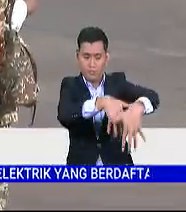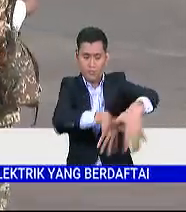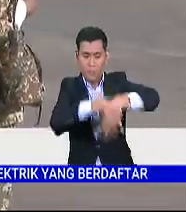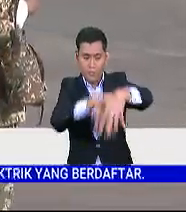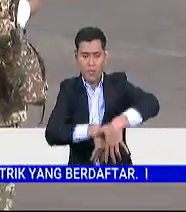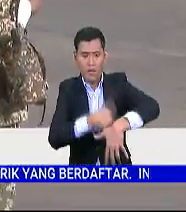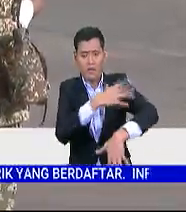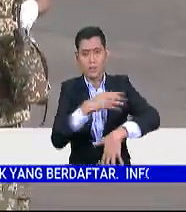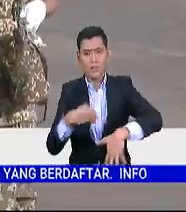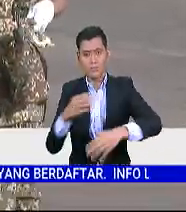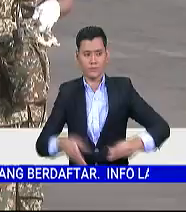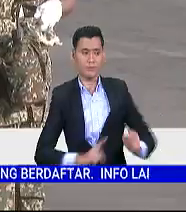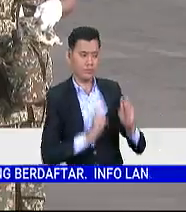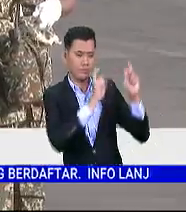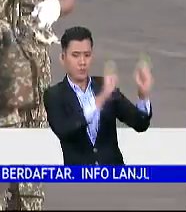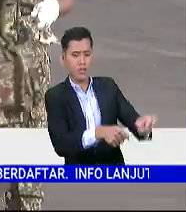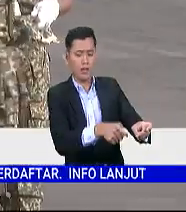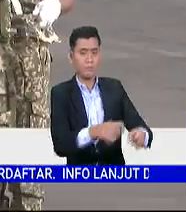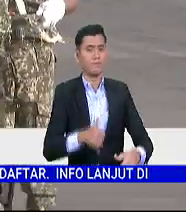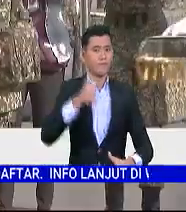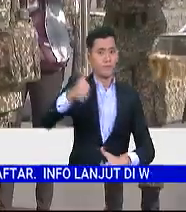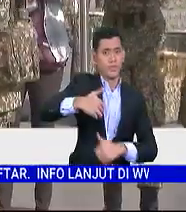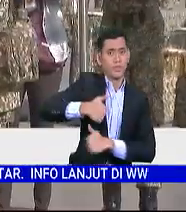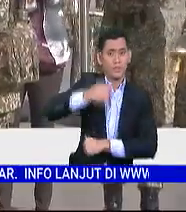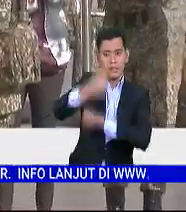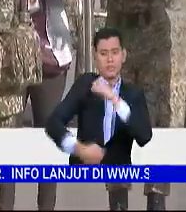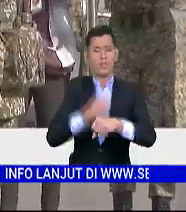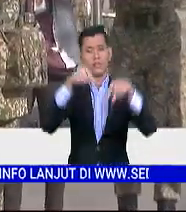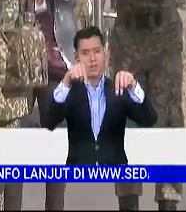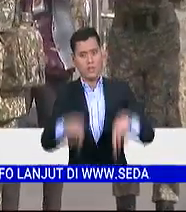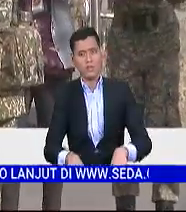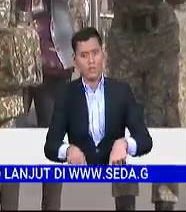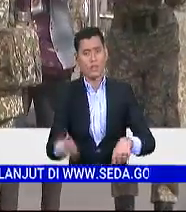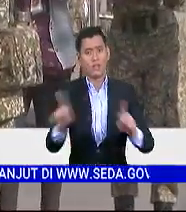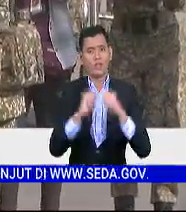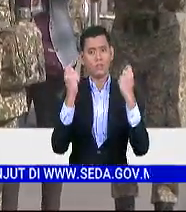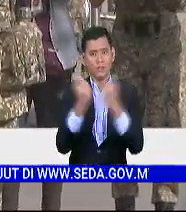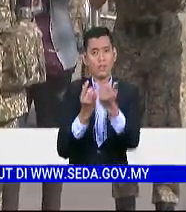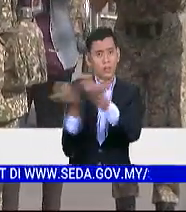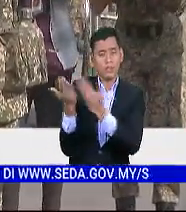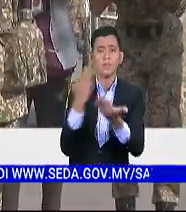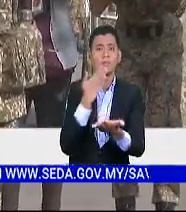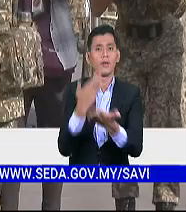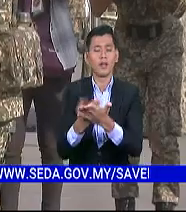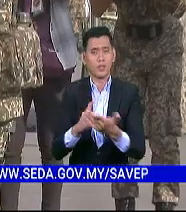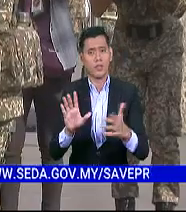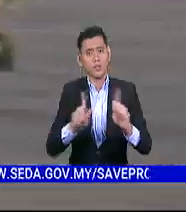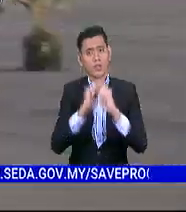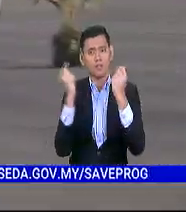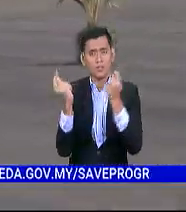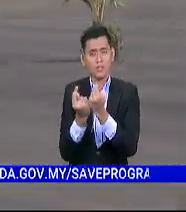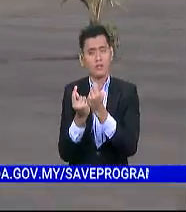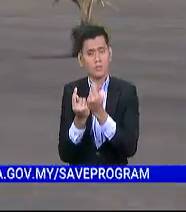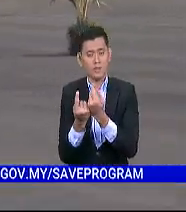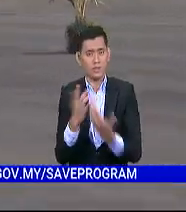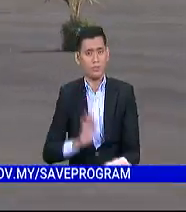dan penyampaian anugerah Best Soldier of the Year, pasukan batalion tempur khidmat terbaik dan pasukan tempur terbaik